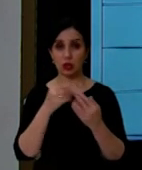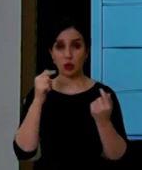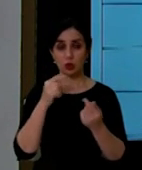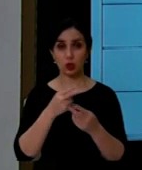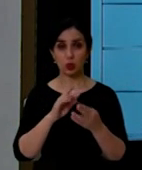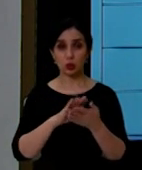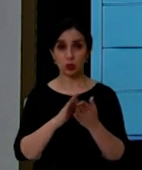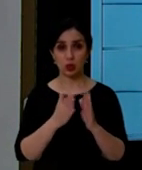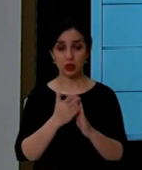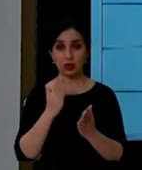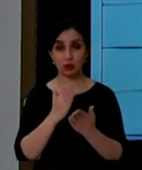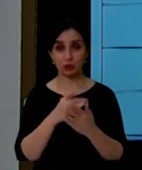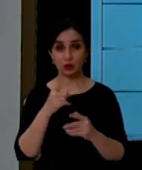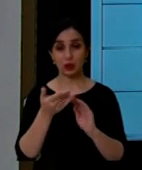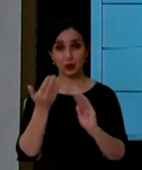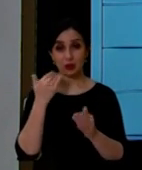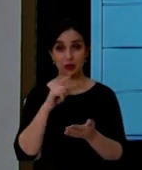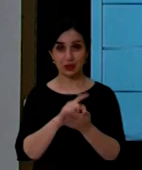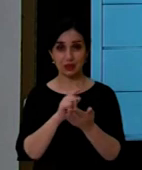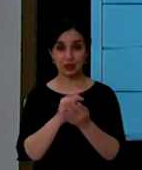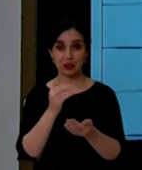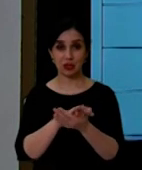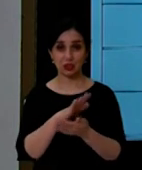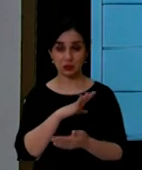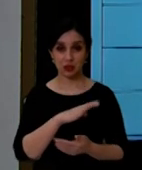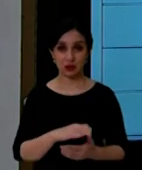qəm, ətkən dərslərdəsəz tanışıb çıqdik.